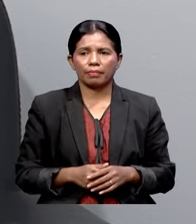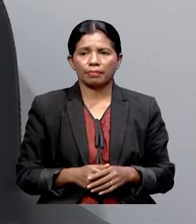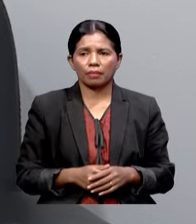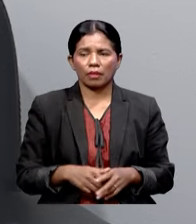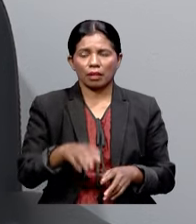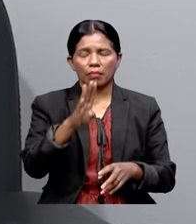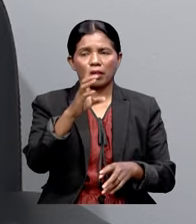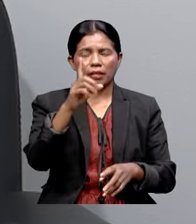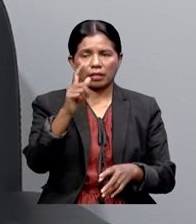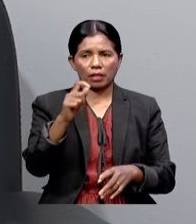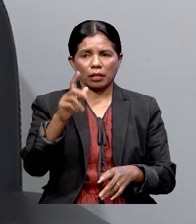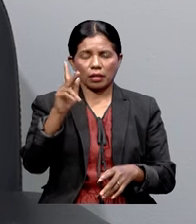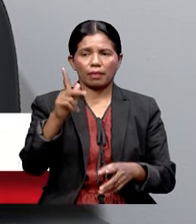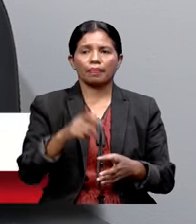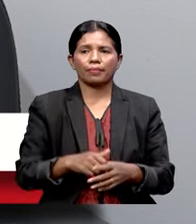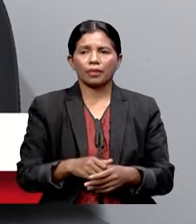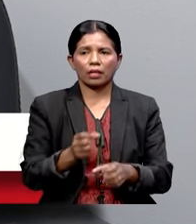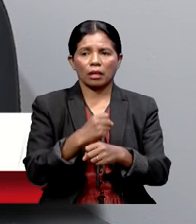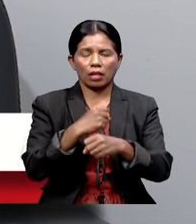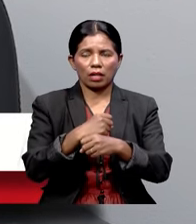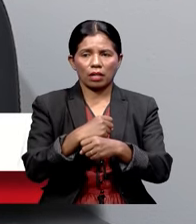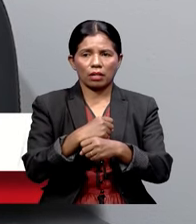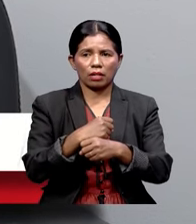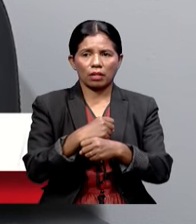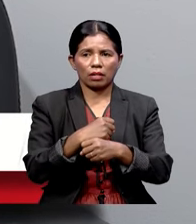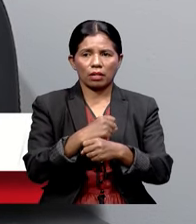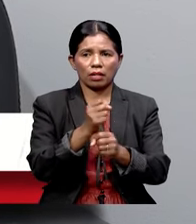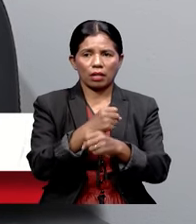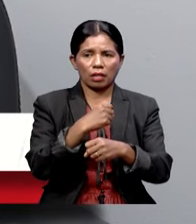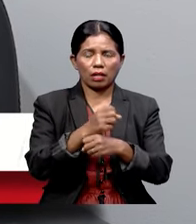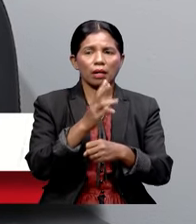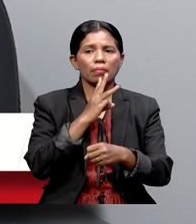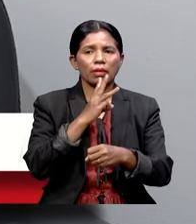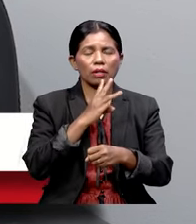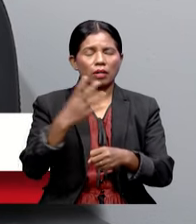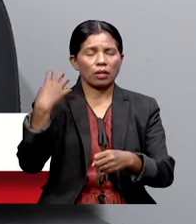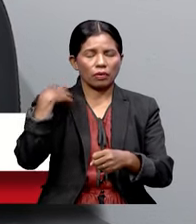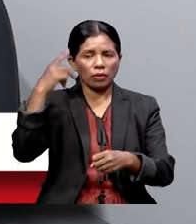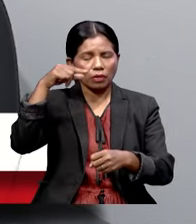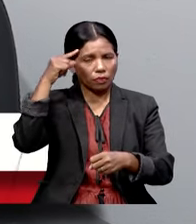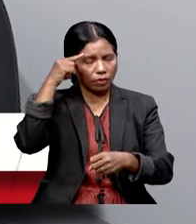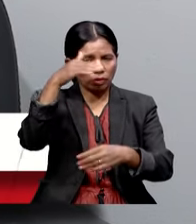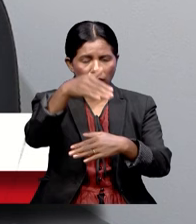BTK, alo construção ba Bede palasu do governo ne oin.